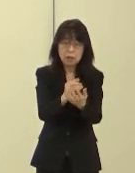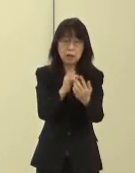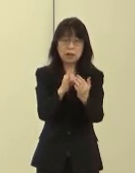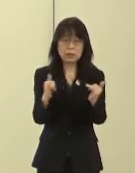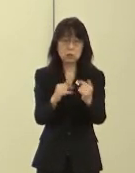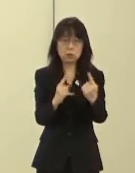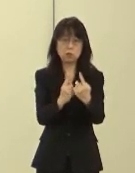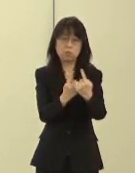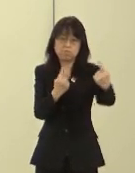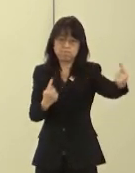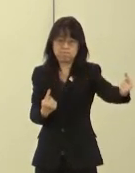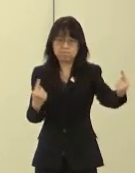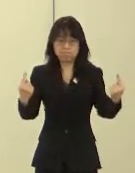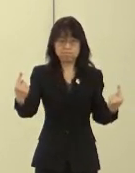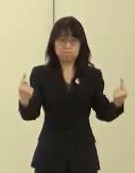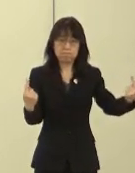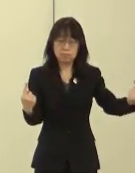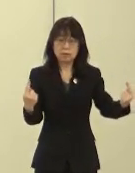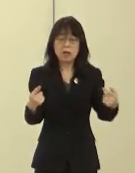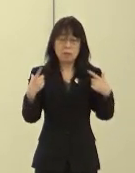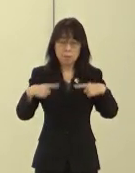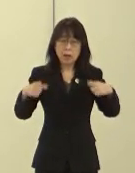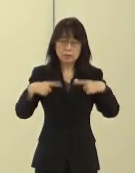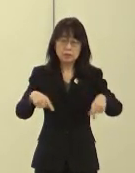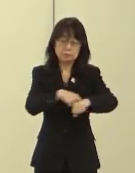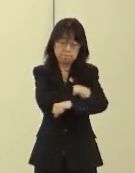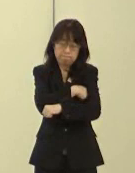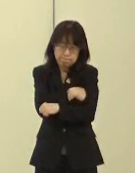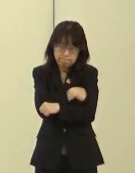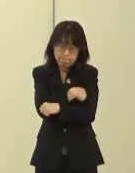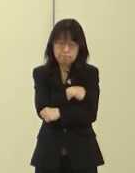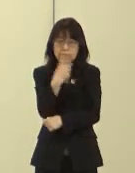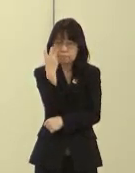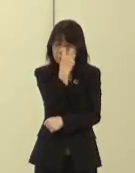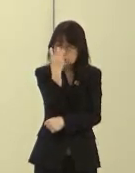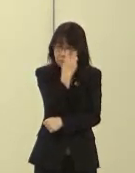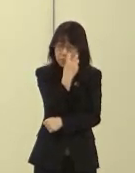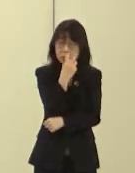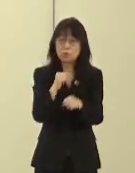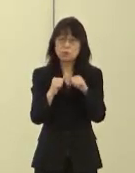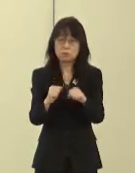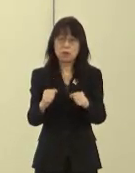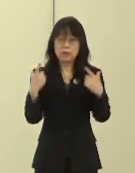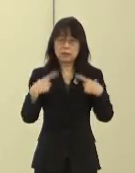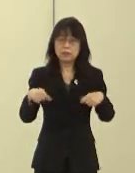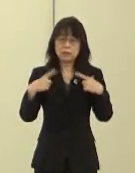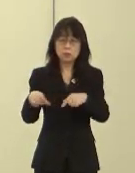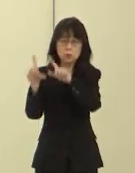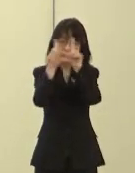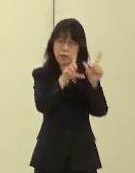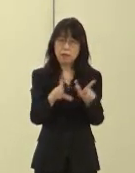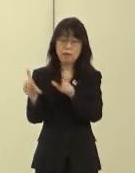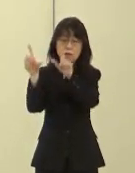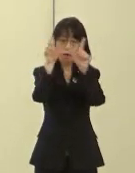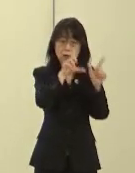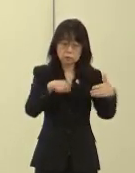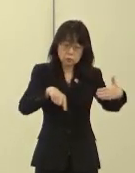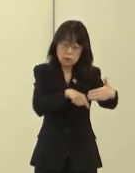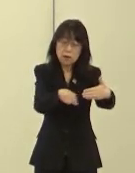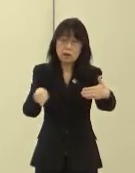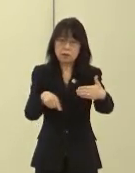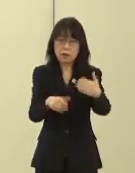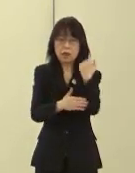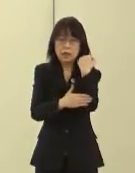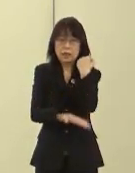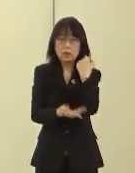日の体温チェックをしていただくというような日常生活をしていただく上でのですね、基本的